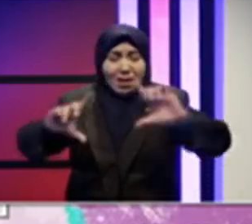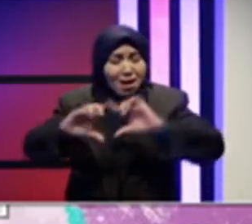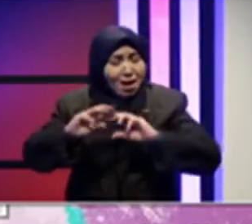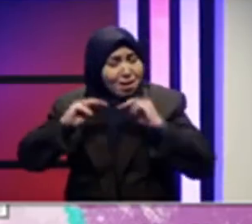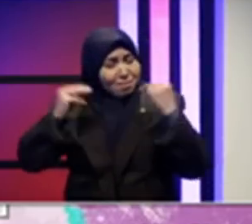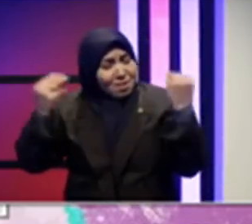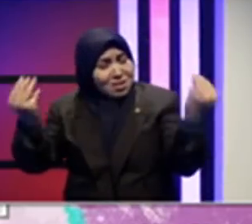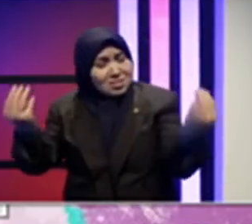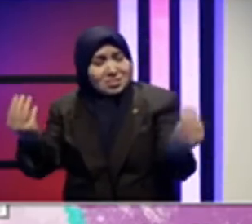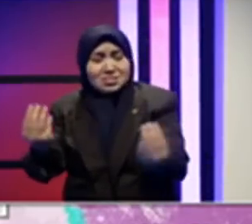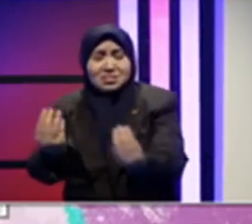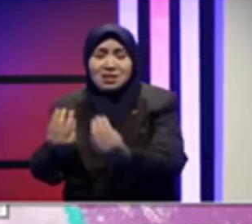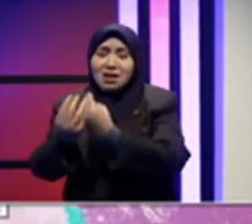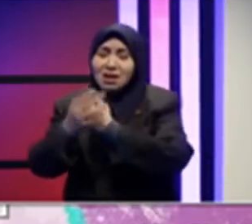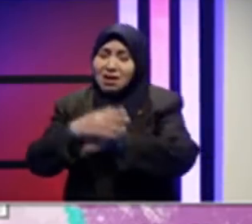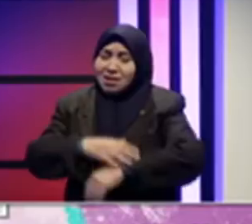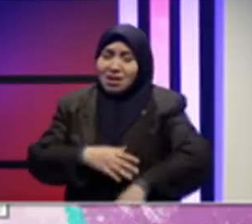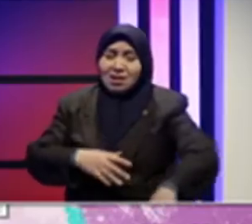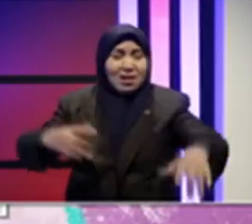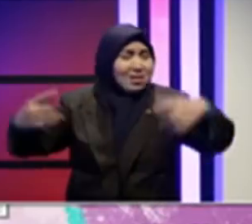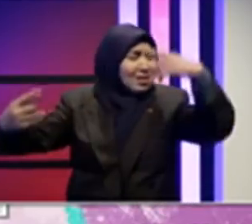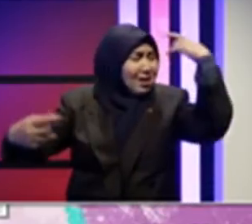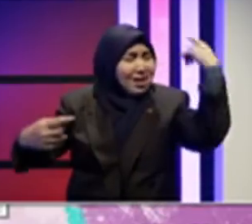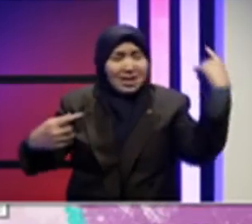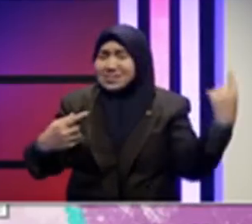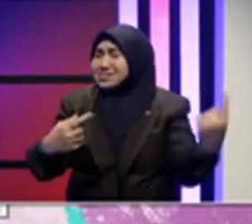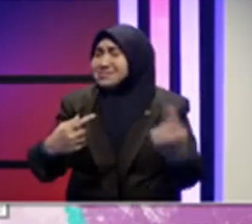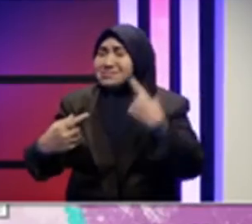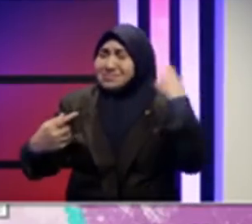فاختلف الأحزاب من